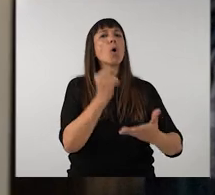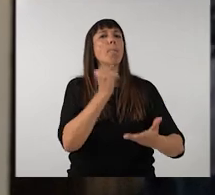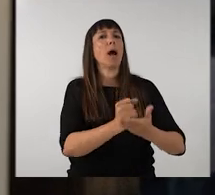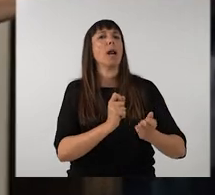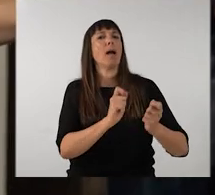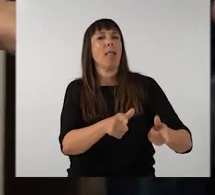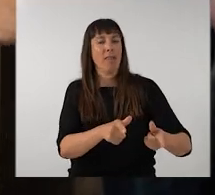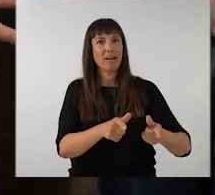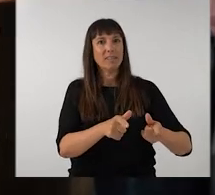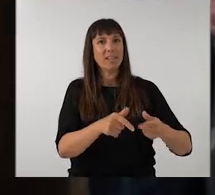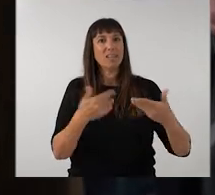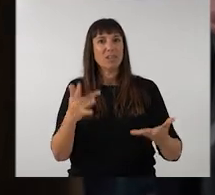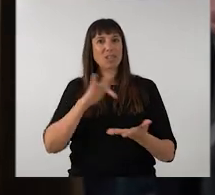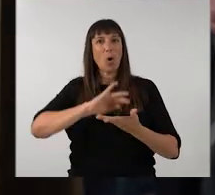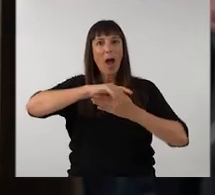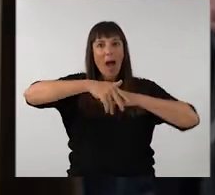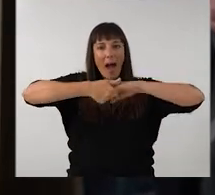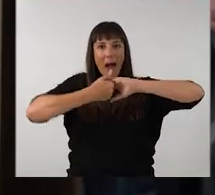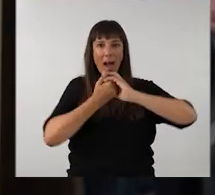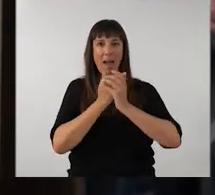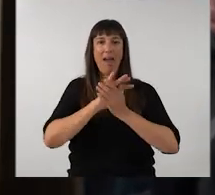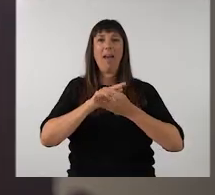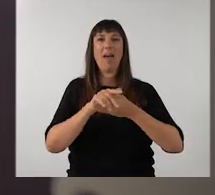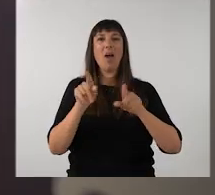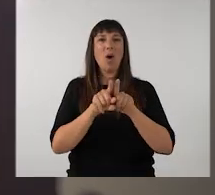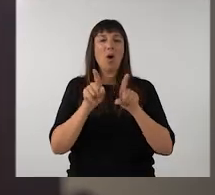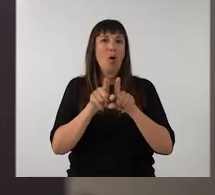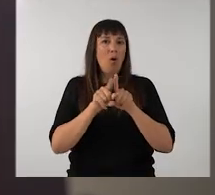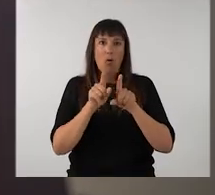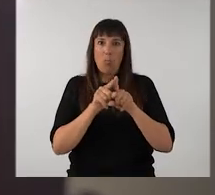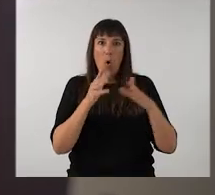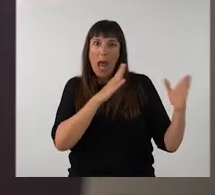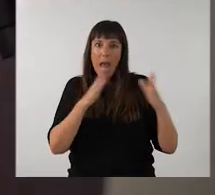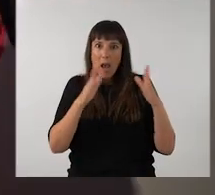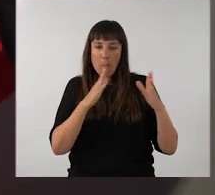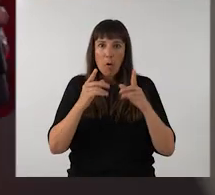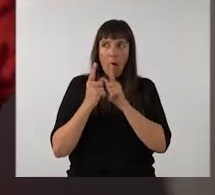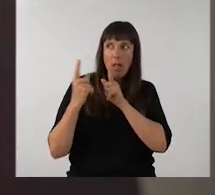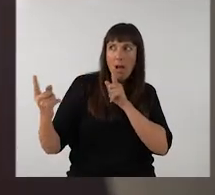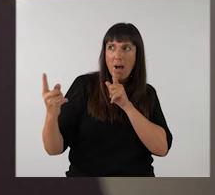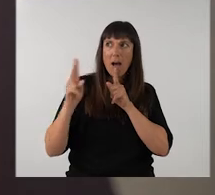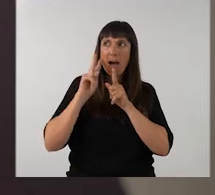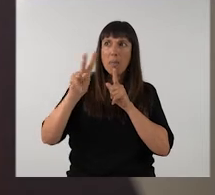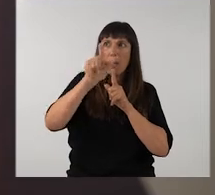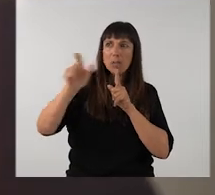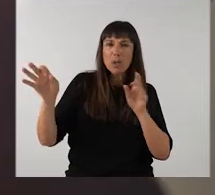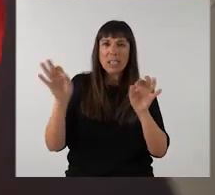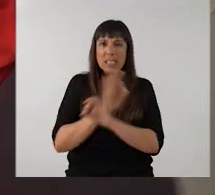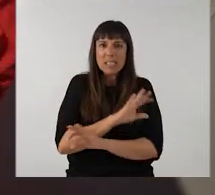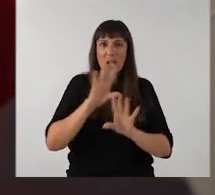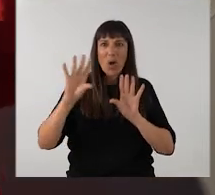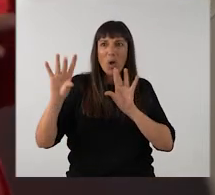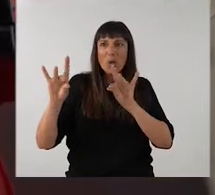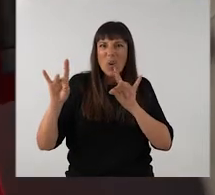Però nosaltres també el deixem en el món. I en aquest gest de rentar-se les mans i veure com fins i tot en moments en què quasi no veiem a